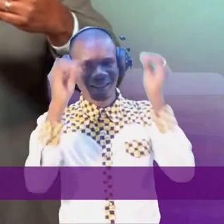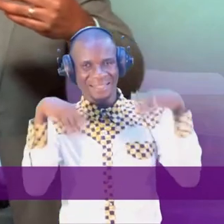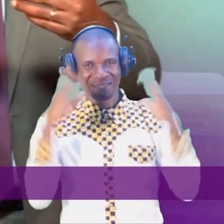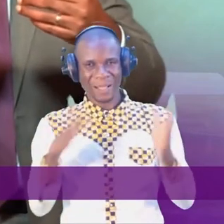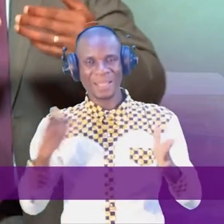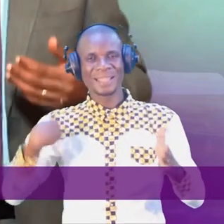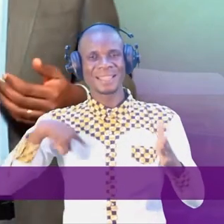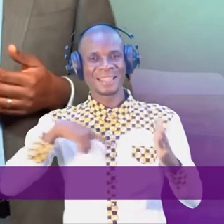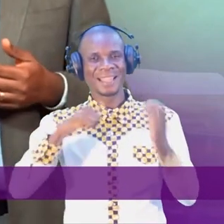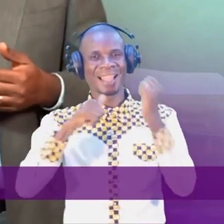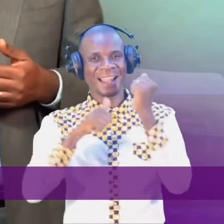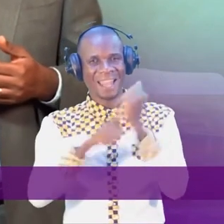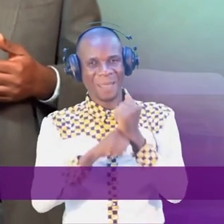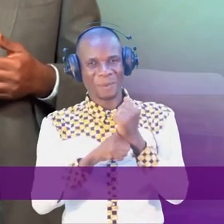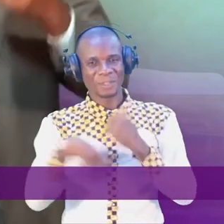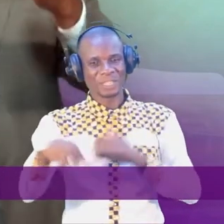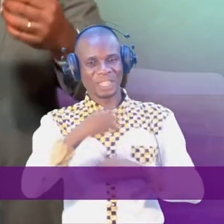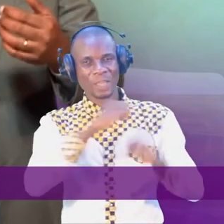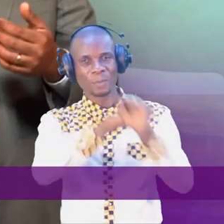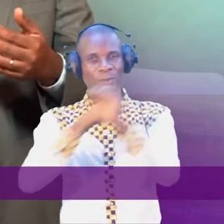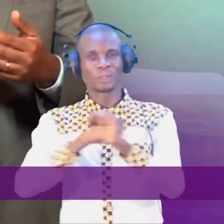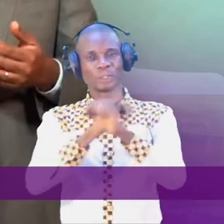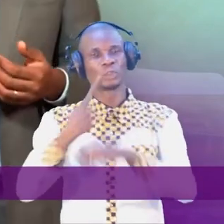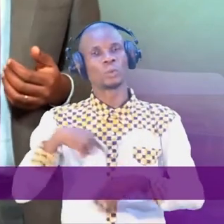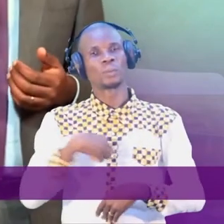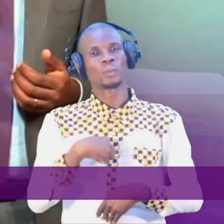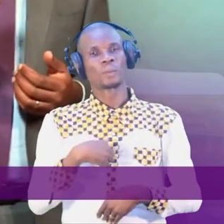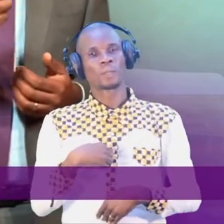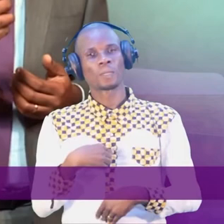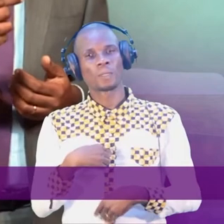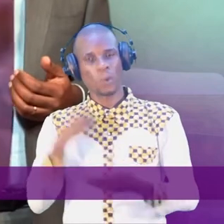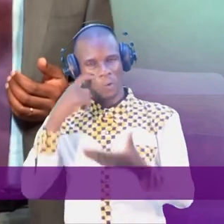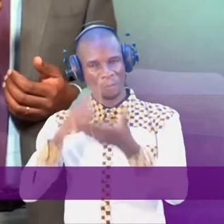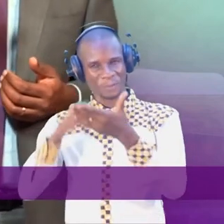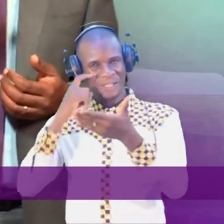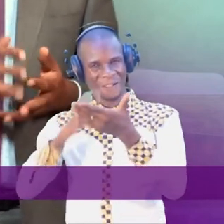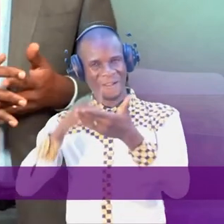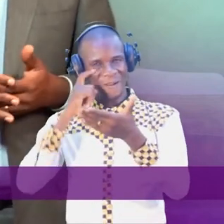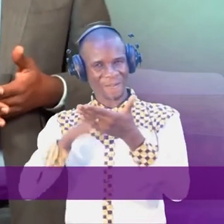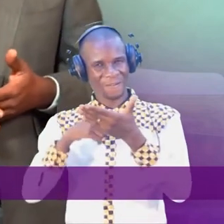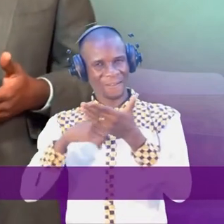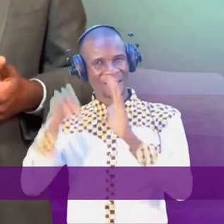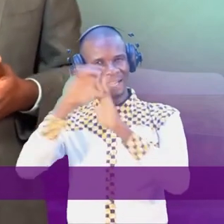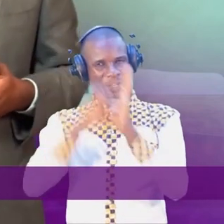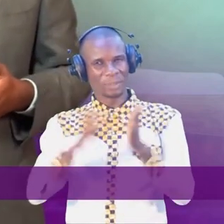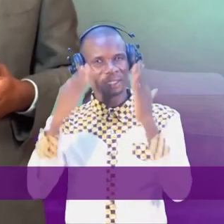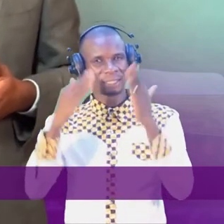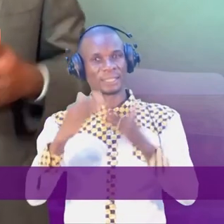Usiibe. Mungu aliyetoa amri hii ni muumbaji. Ni yeye anatunza